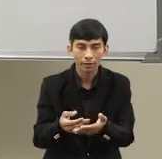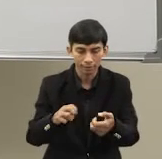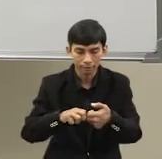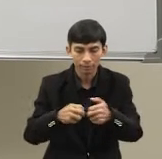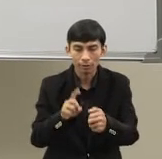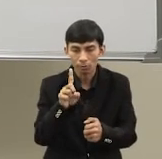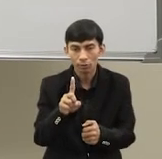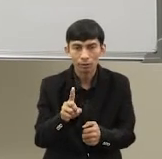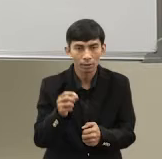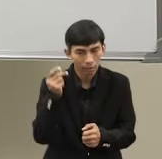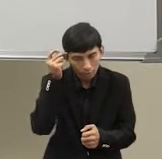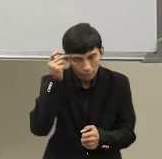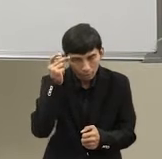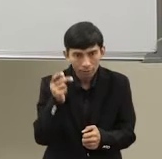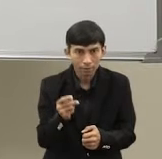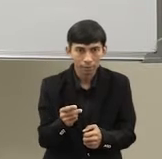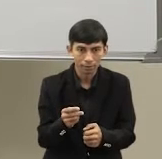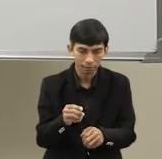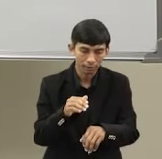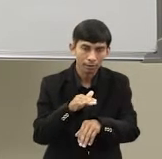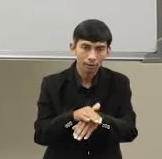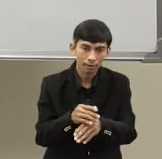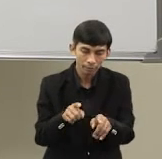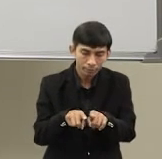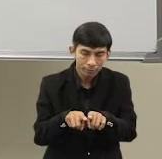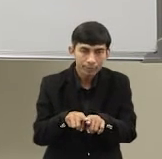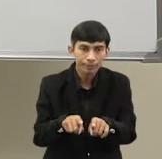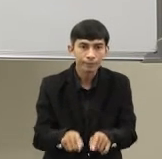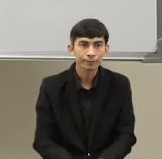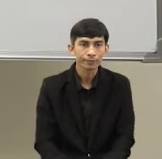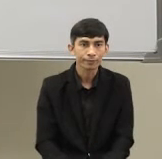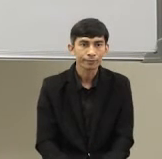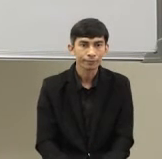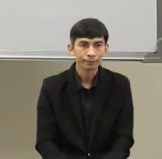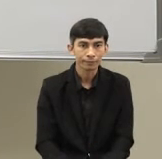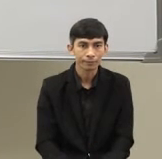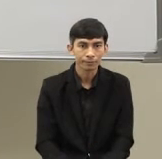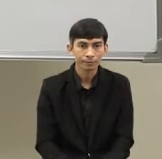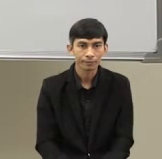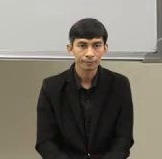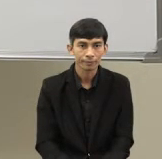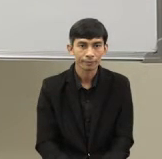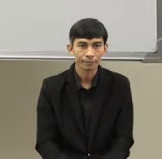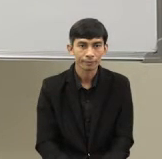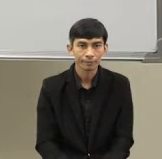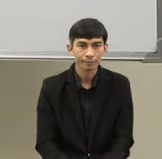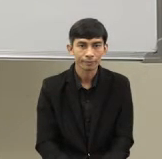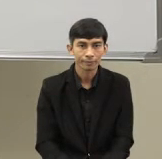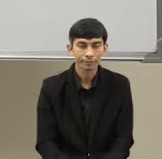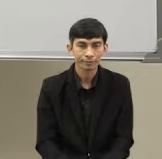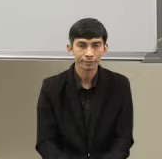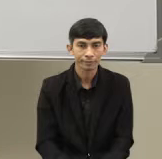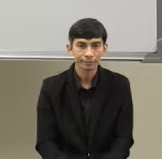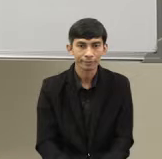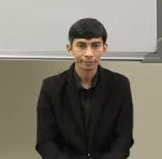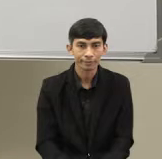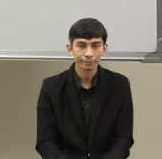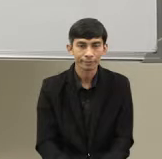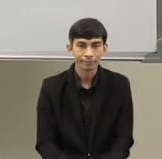dương tự cực tự lứa đôi chìa ấy khá à nâng sẽ khá